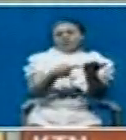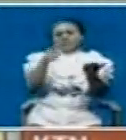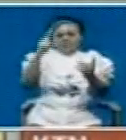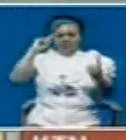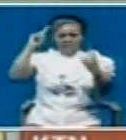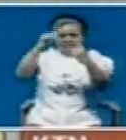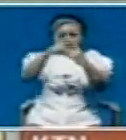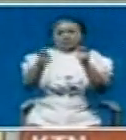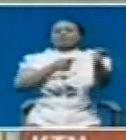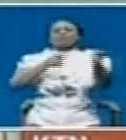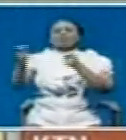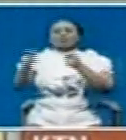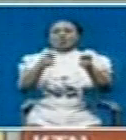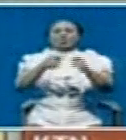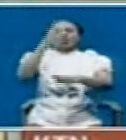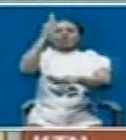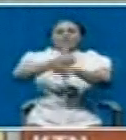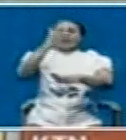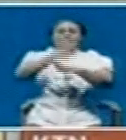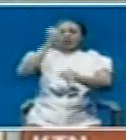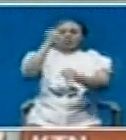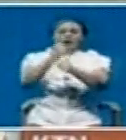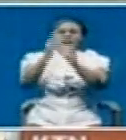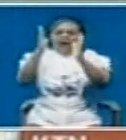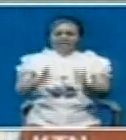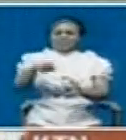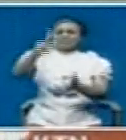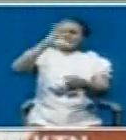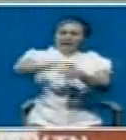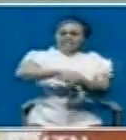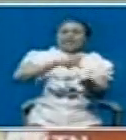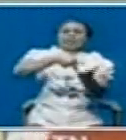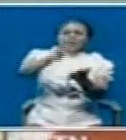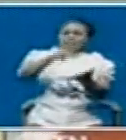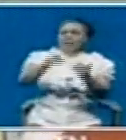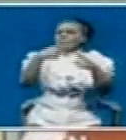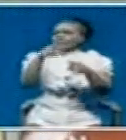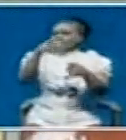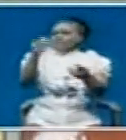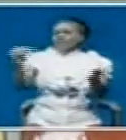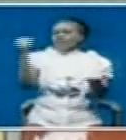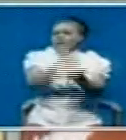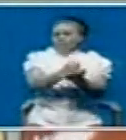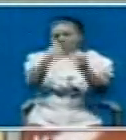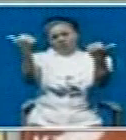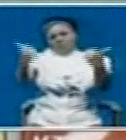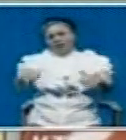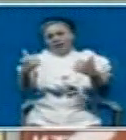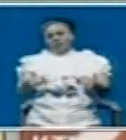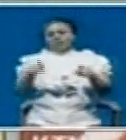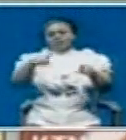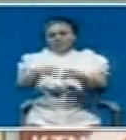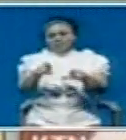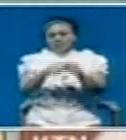inalenga kukabili swala la wafanyakazi bandia wanaolipwa mishahara ilhali hawajaajiriwa. Kuhusu yanayohitajika